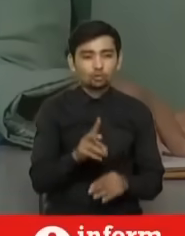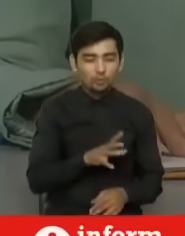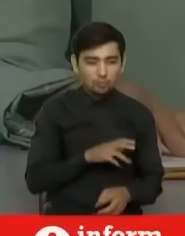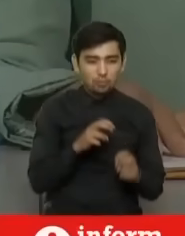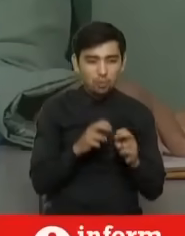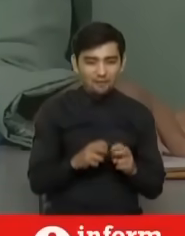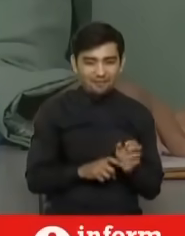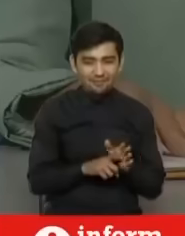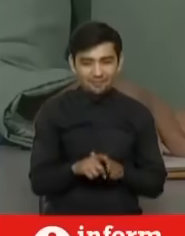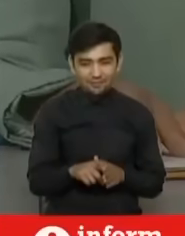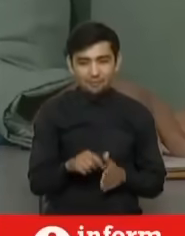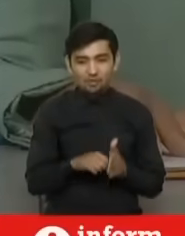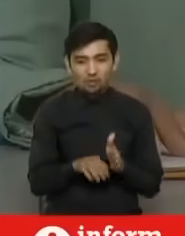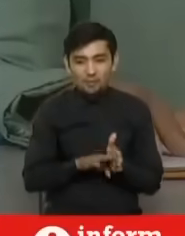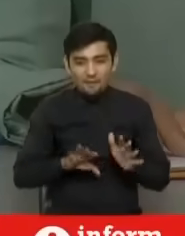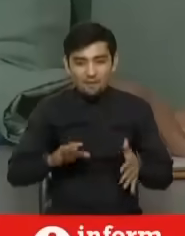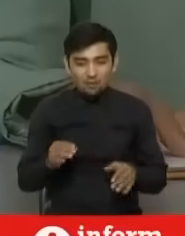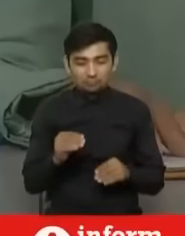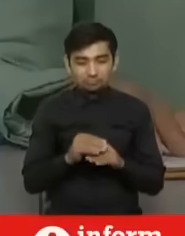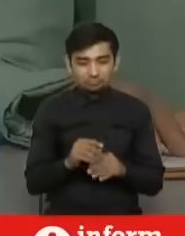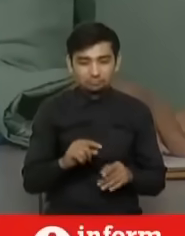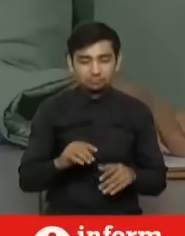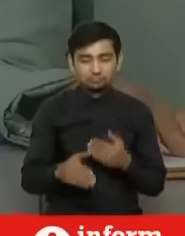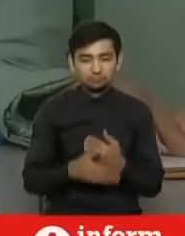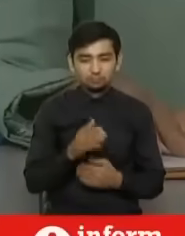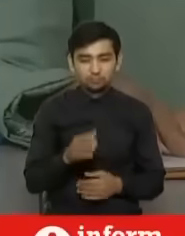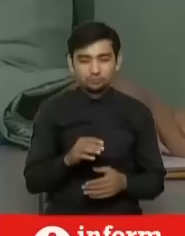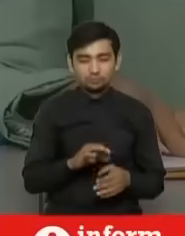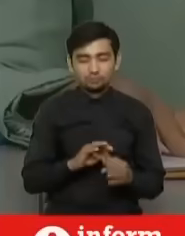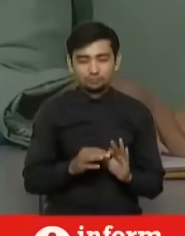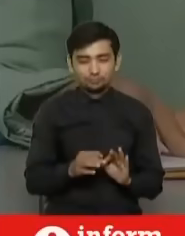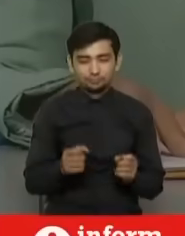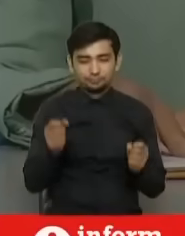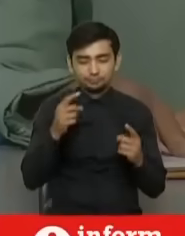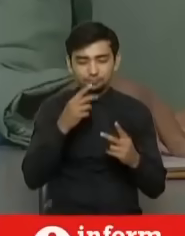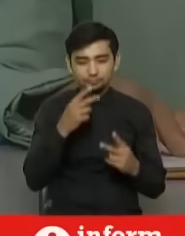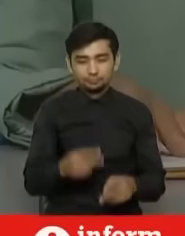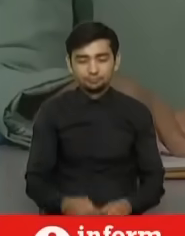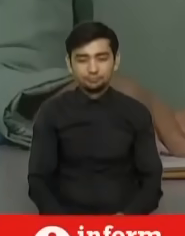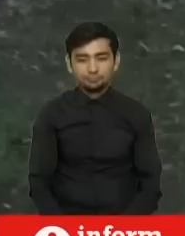тексерісті бастап кетті. Толығырақ өңірдегі әріптесім Руслан Жасланұлының бейнематериалында.